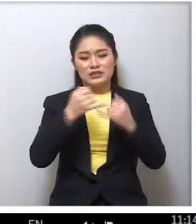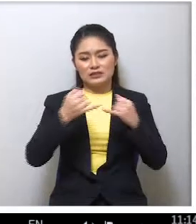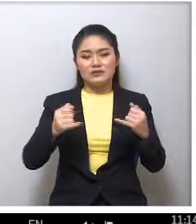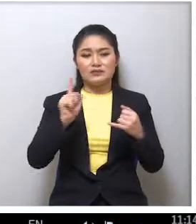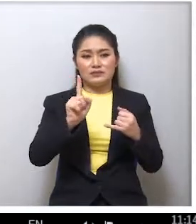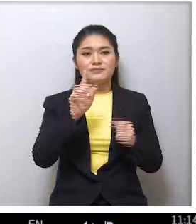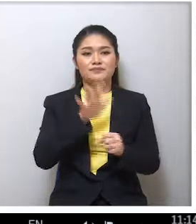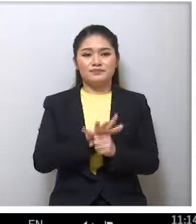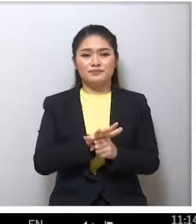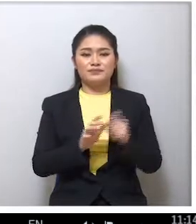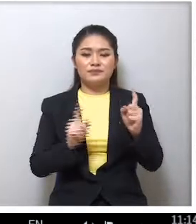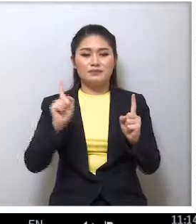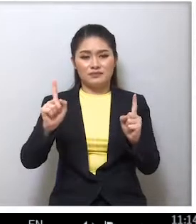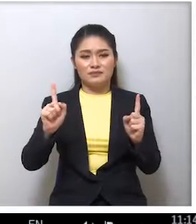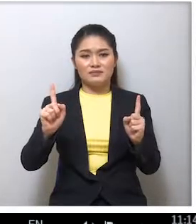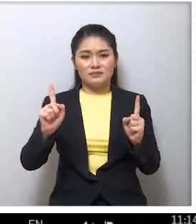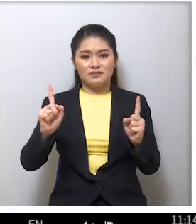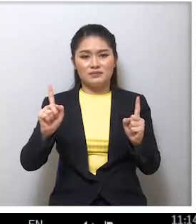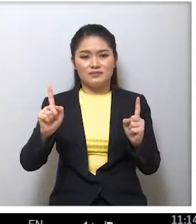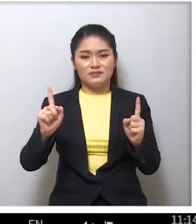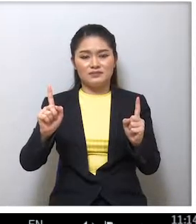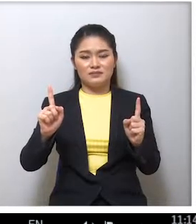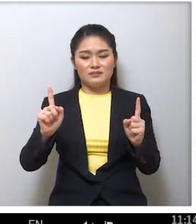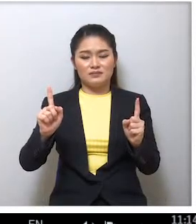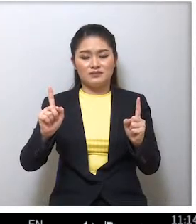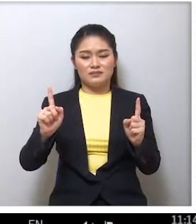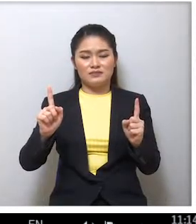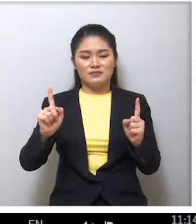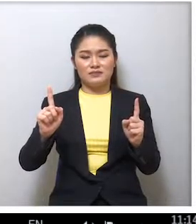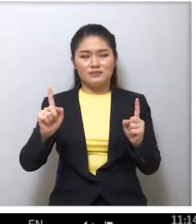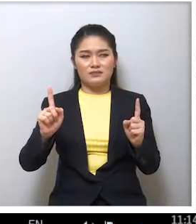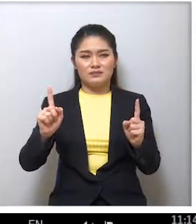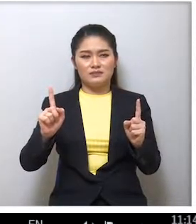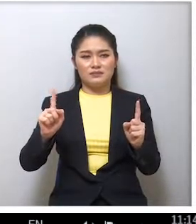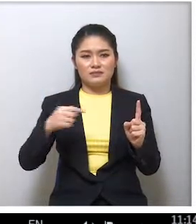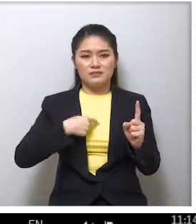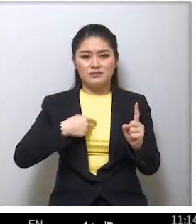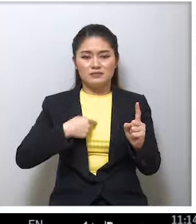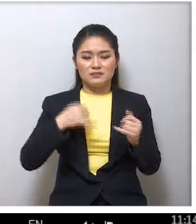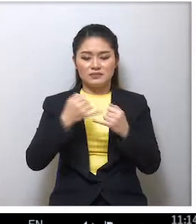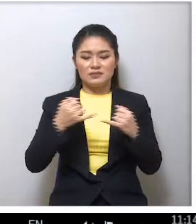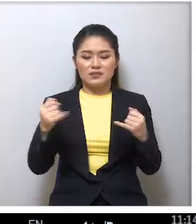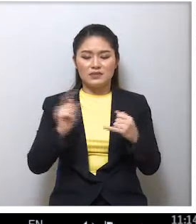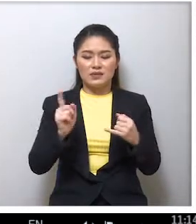พอ1กับ1นะครับค คุณก็จะได้เหรียญ